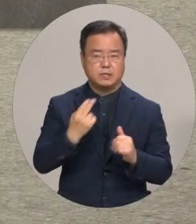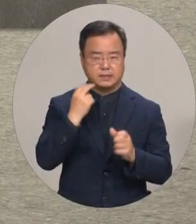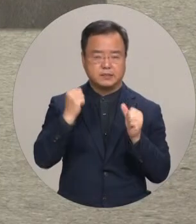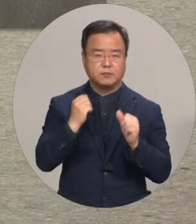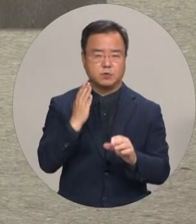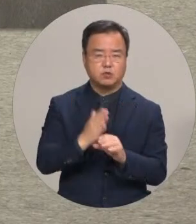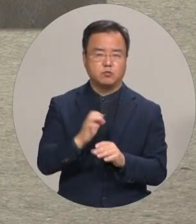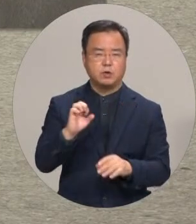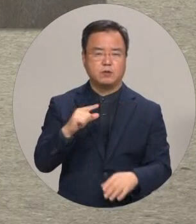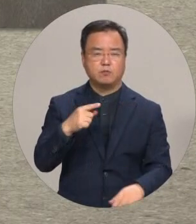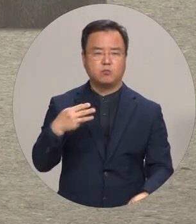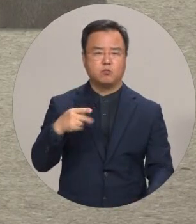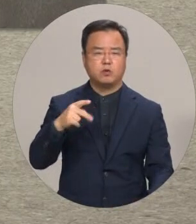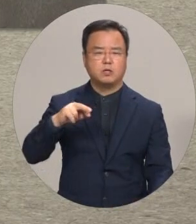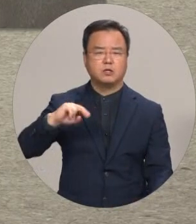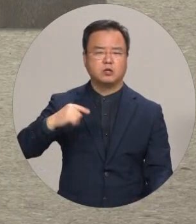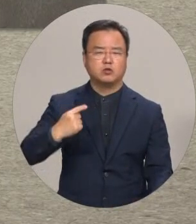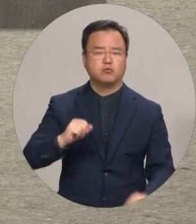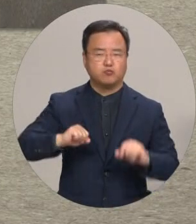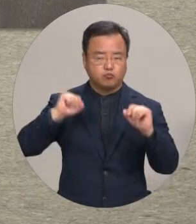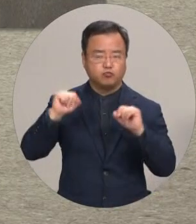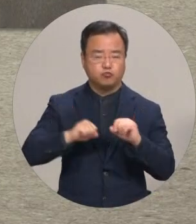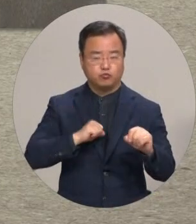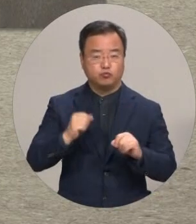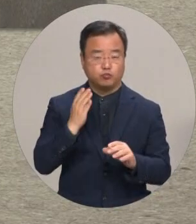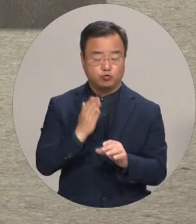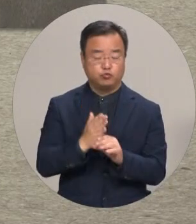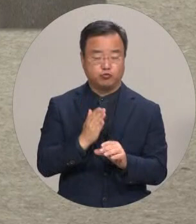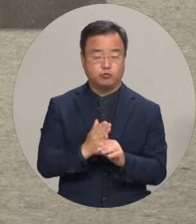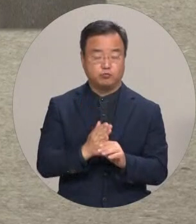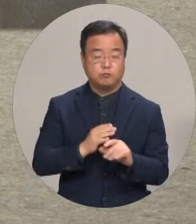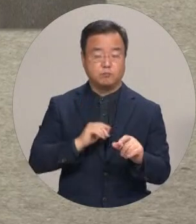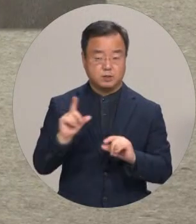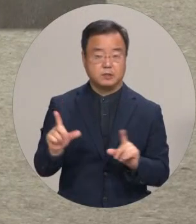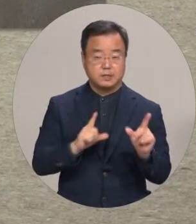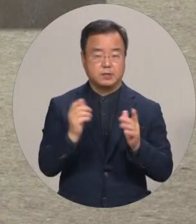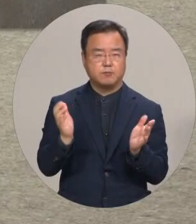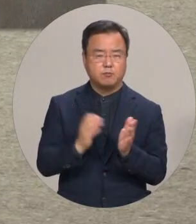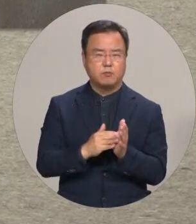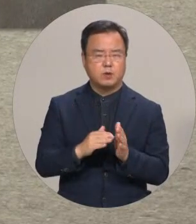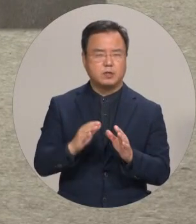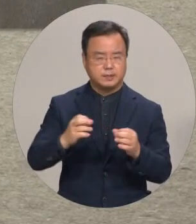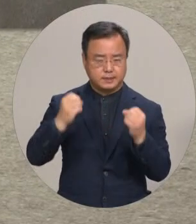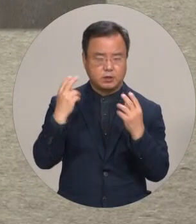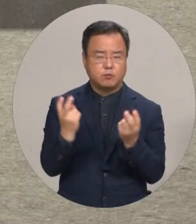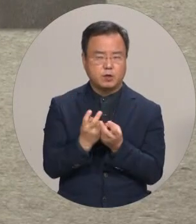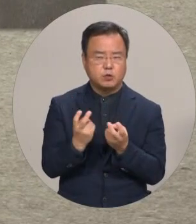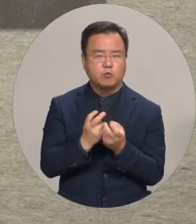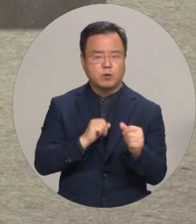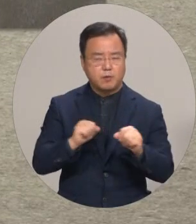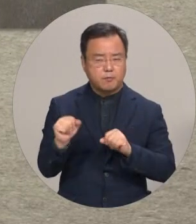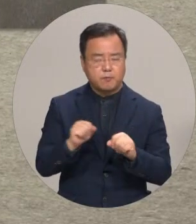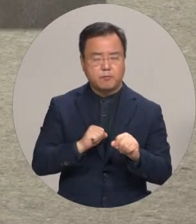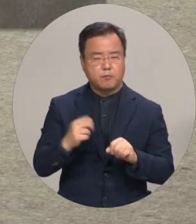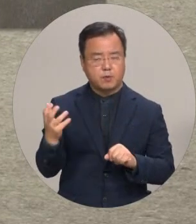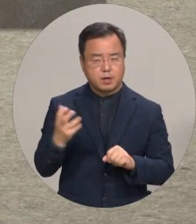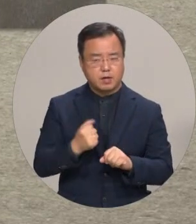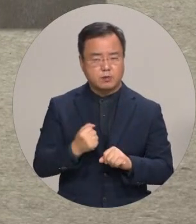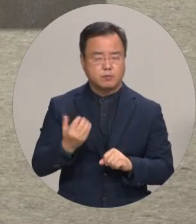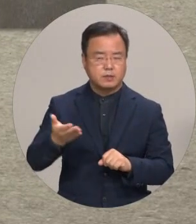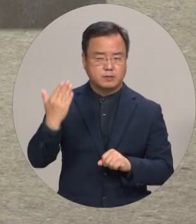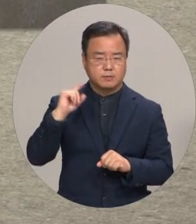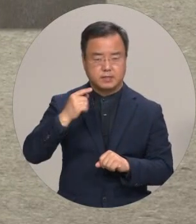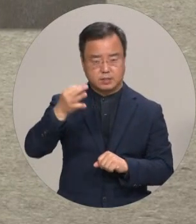중심에 있었습니다. 플럭서스는 새로운 방식을 통해 기존 예술의 경계를 허문 것이 특징인데 4분여가량